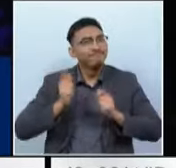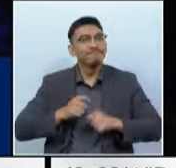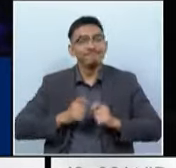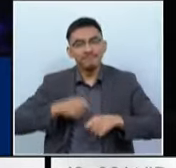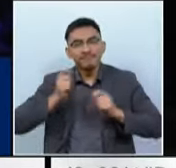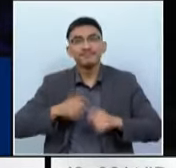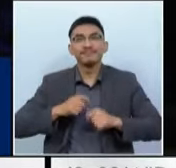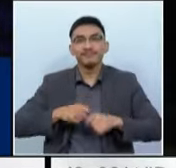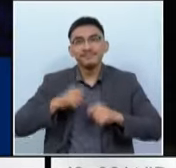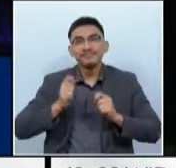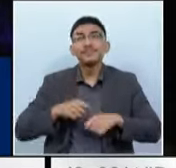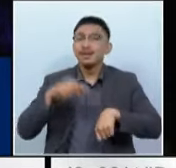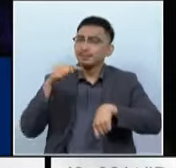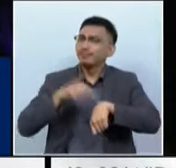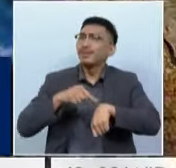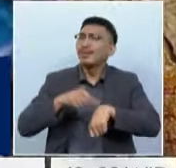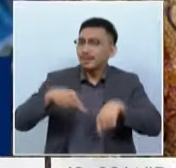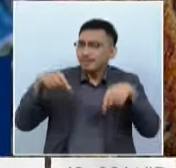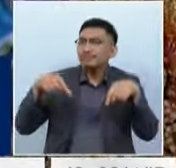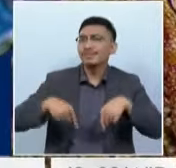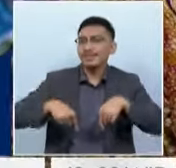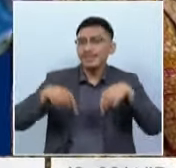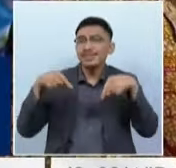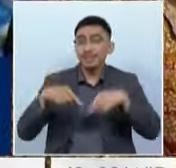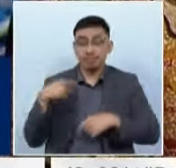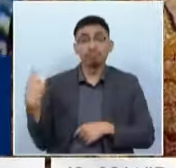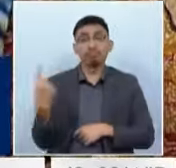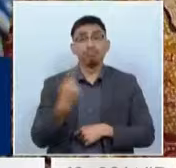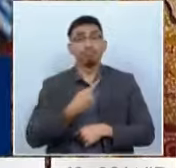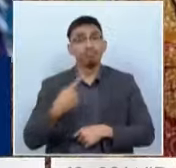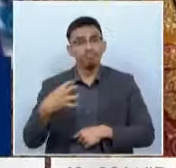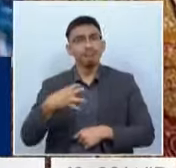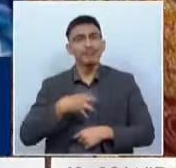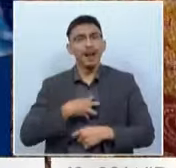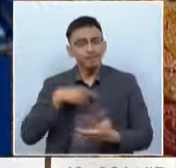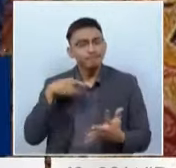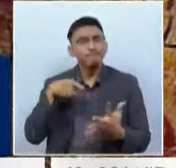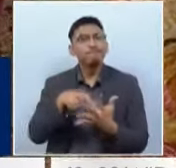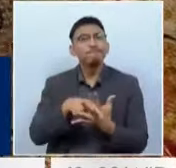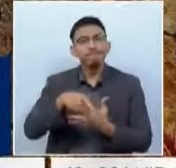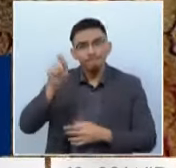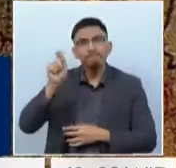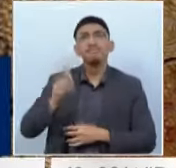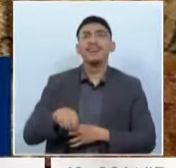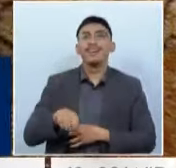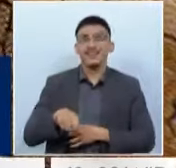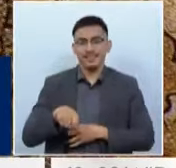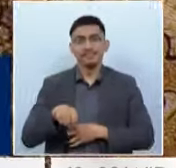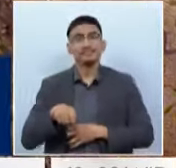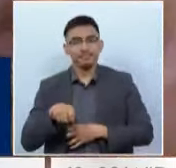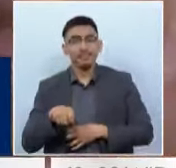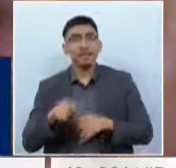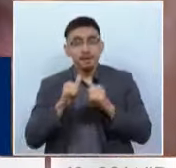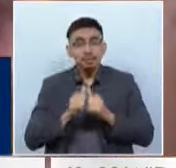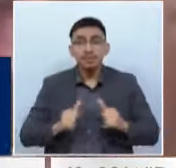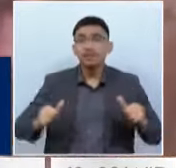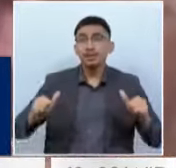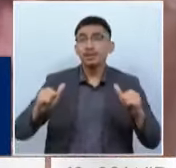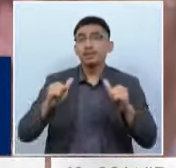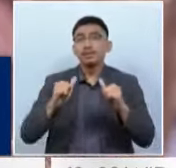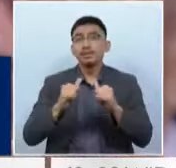Indonesia Tiba Waktunya untuk gunakan hak PH kita Salurkan